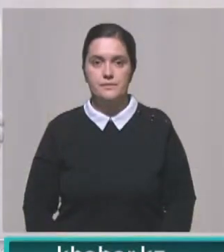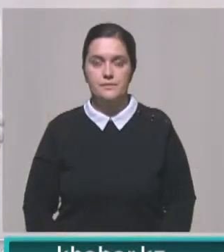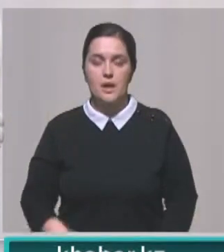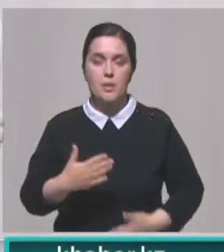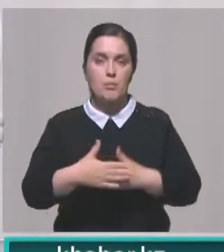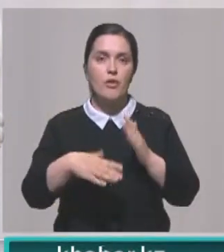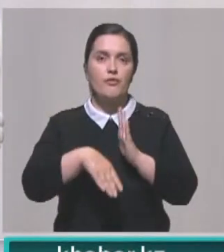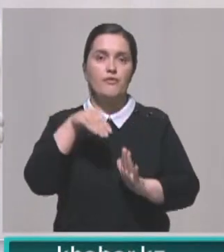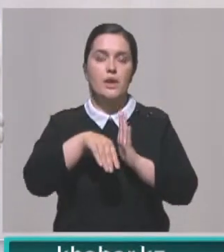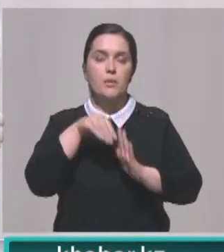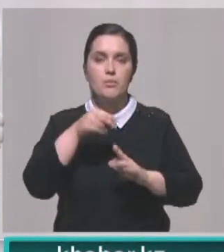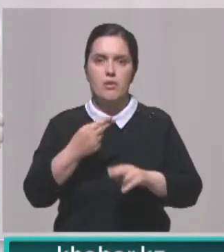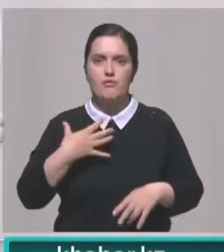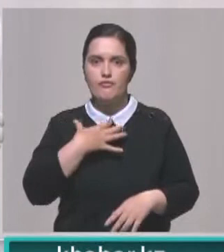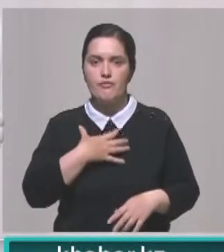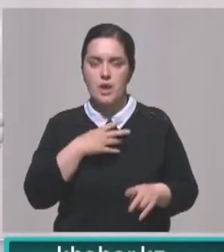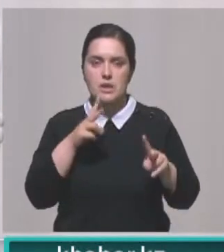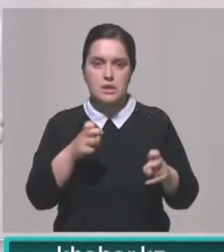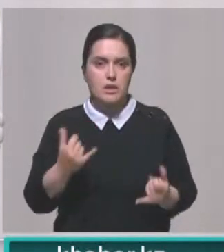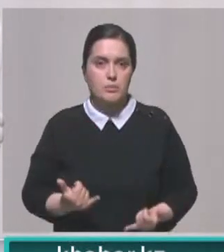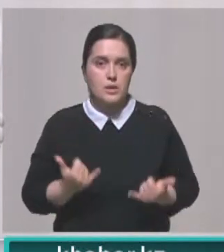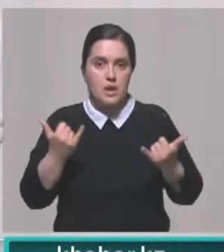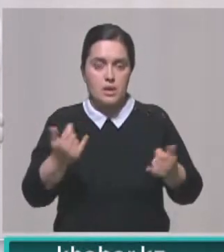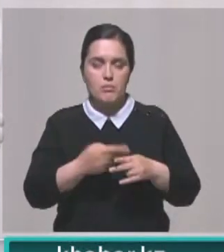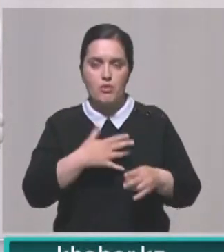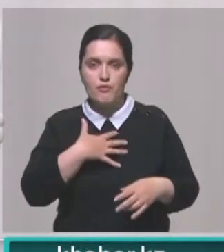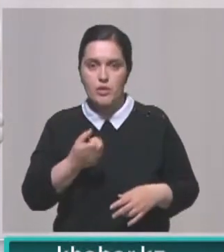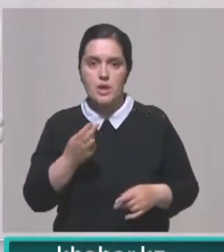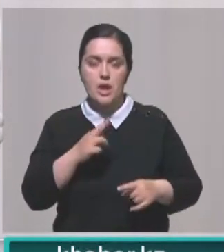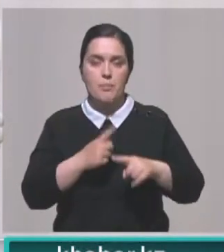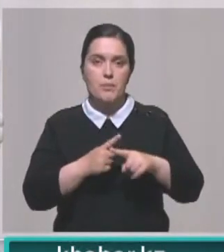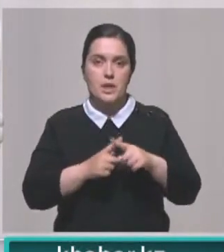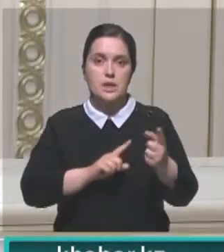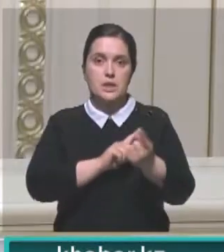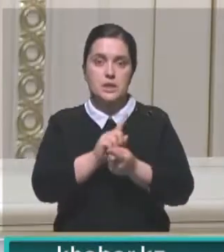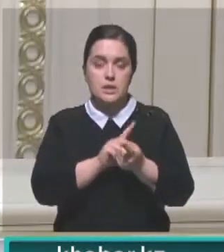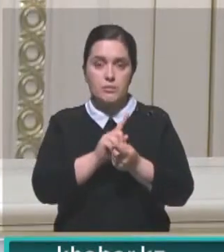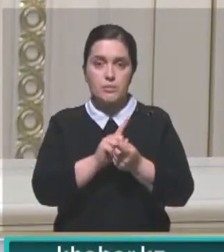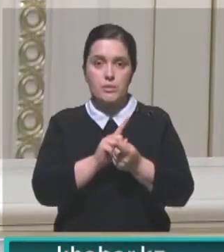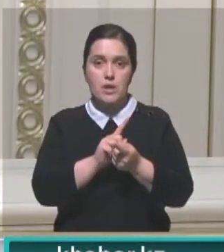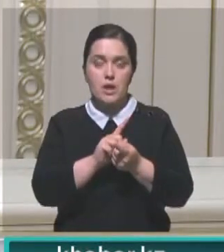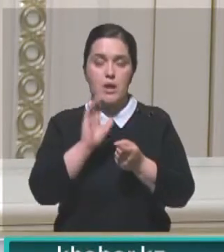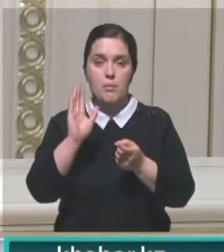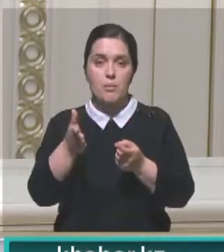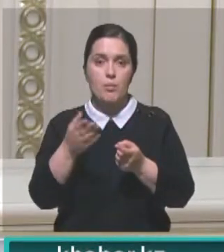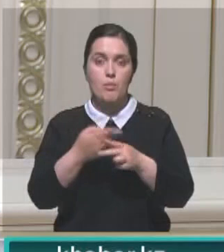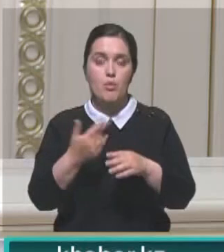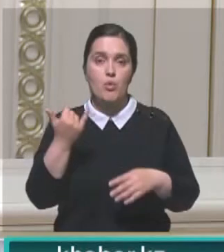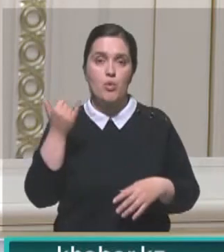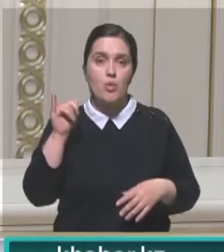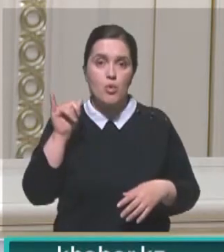Предстоящий референдум – весьма важный знак проявления политической воли для положительных изменений. Должен отметить, что конституционные реформы в